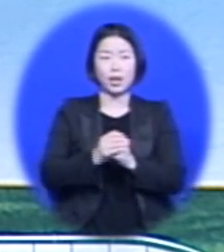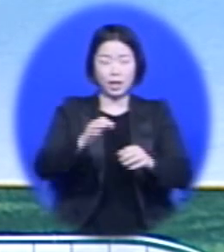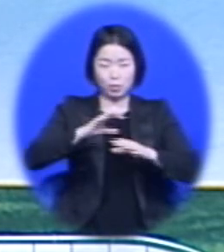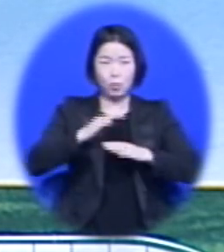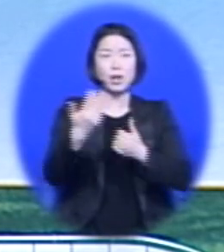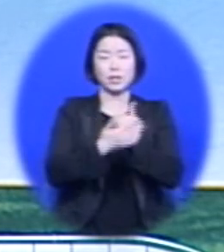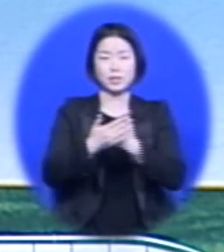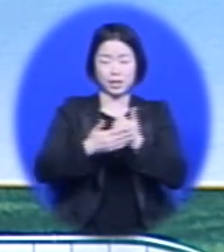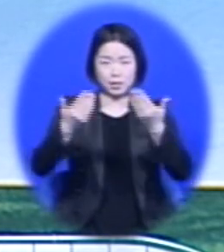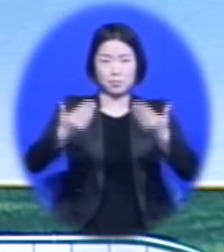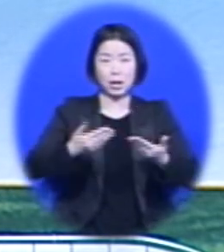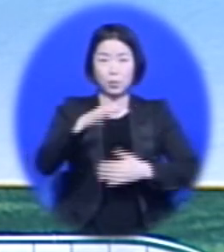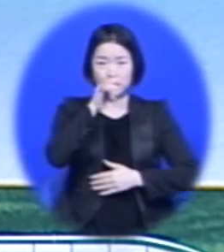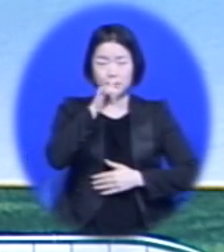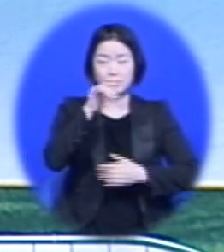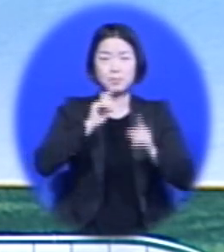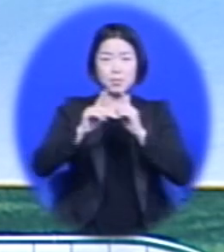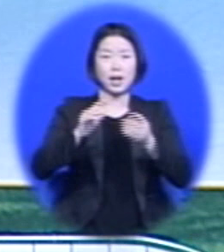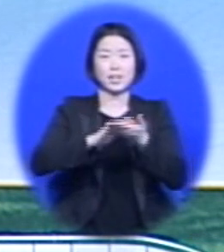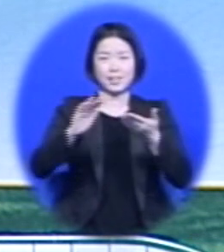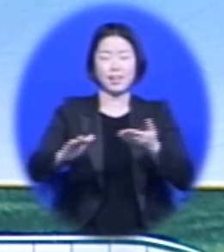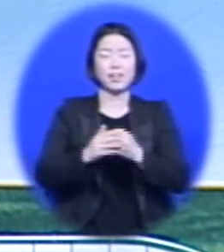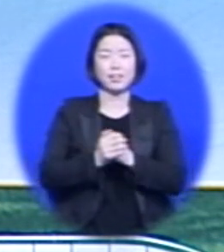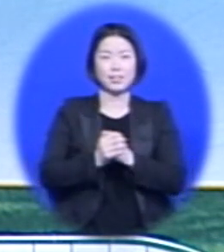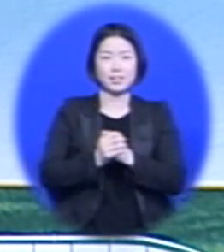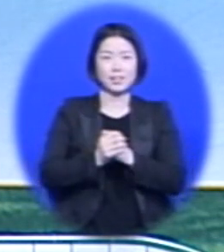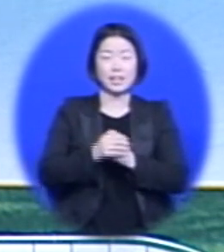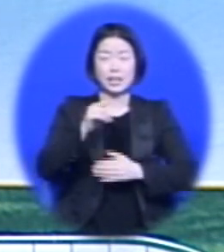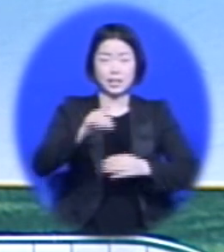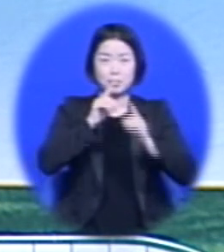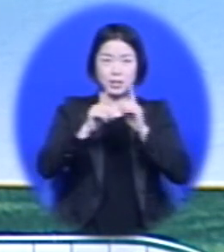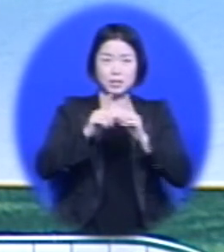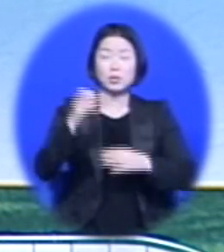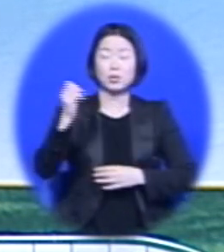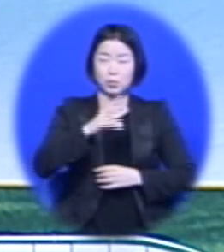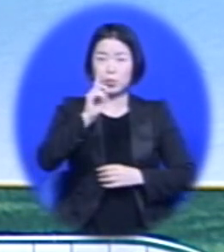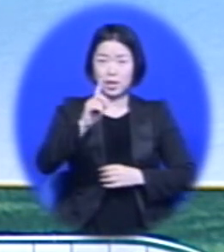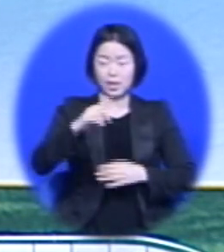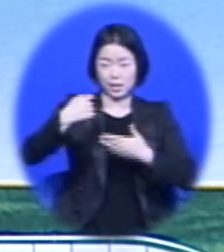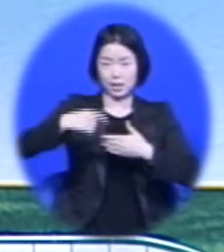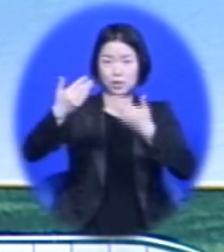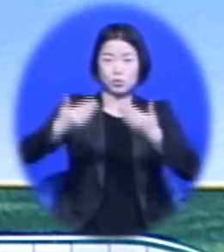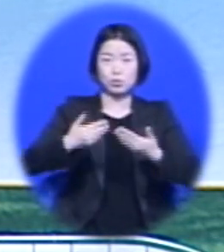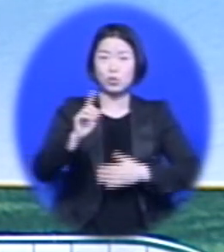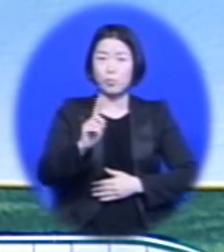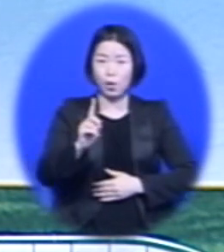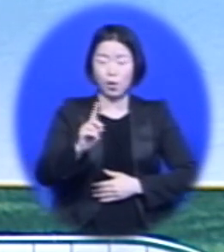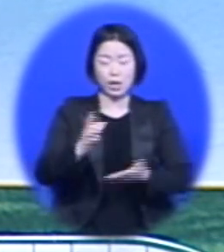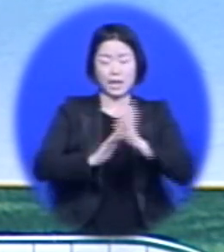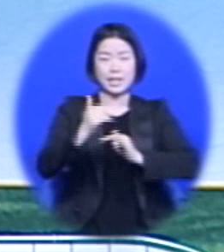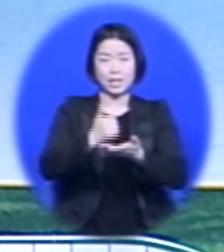놀라운 은혜를 받고 있다는 말인데 이 말씀은 또 하나 우리에게 가르쳐 주는 것이 예수를